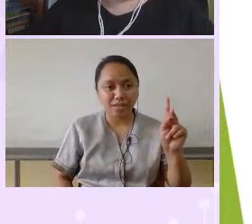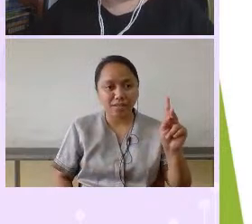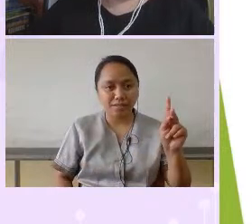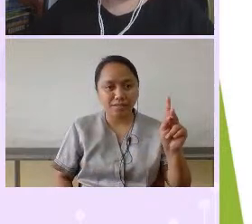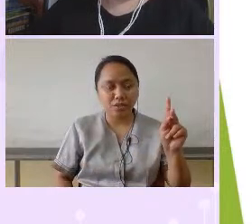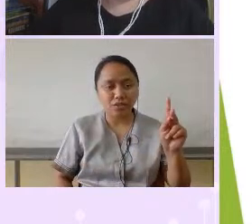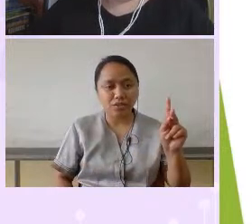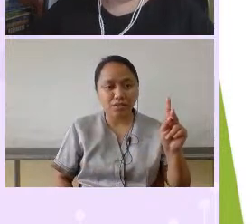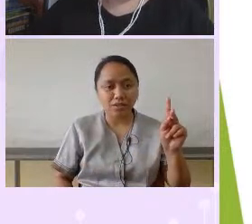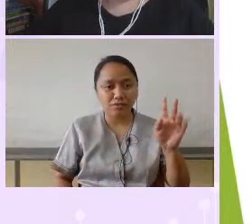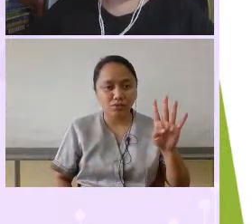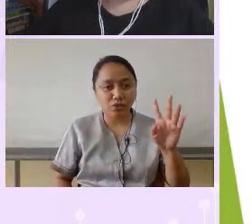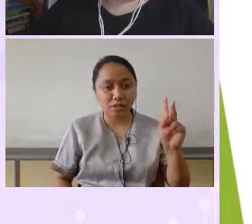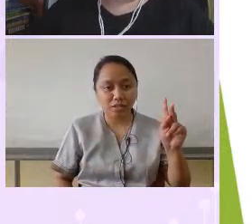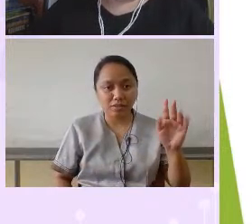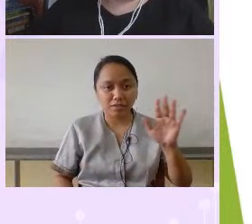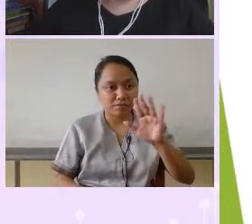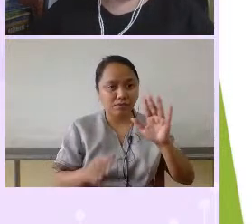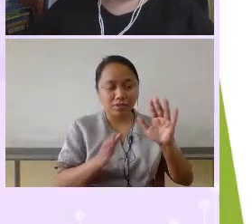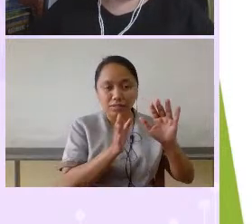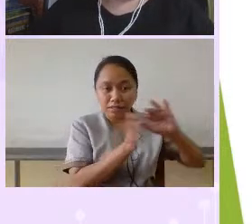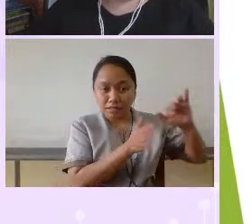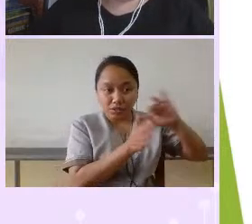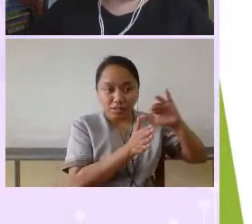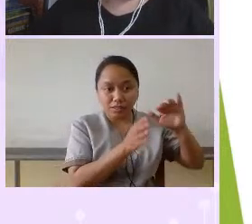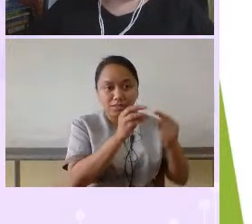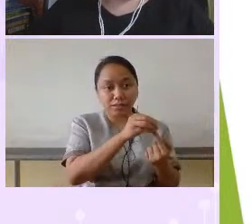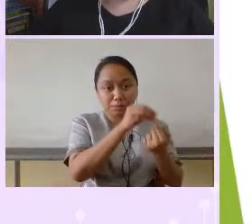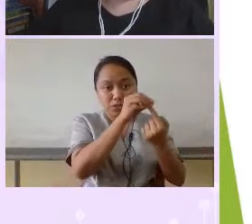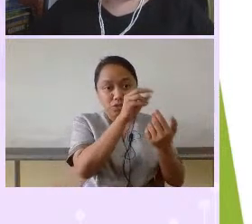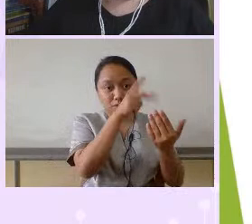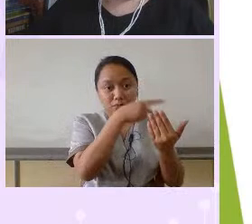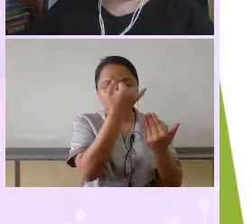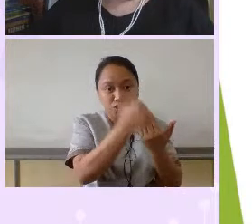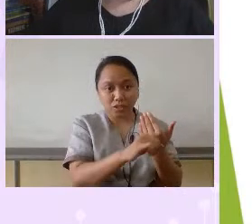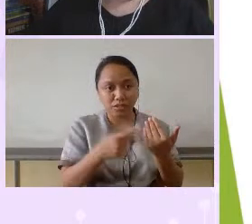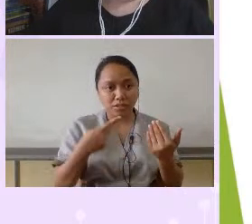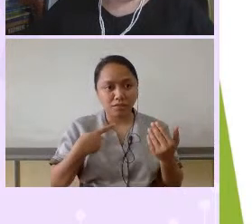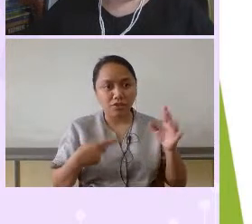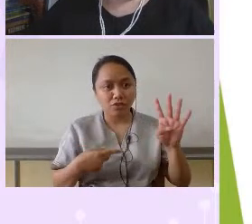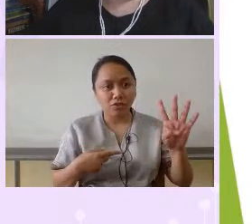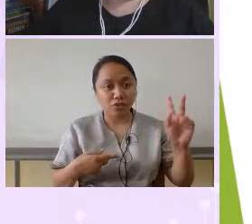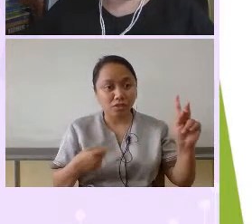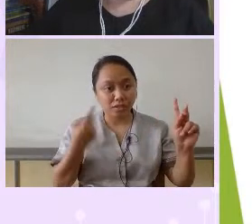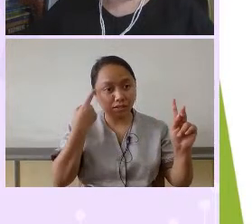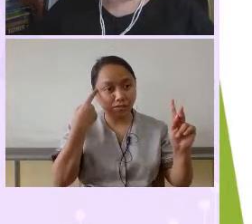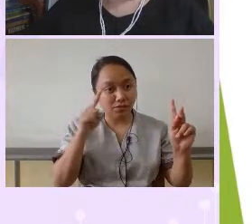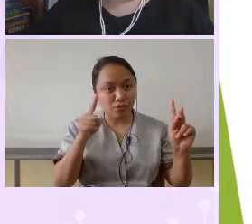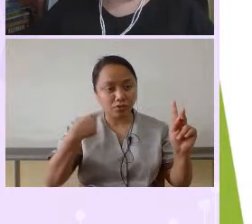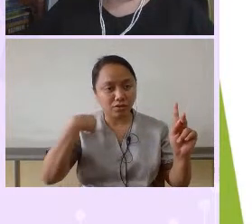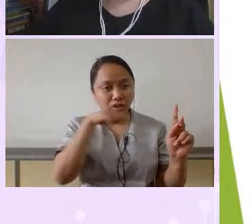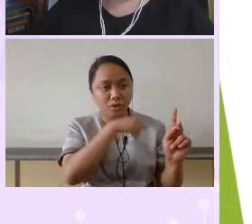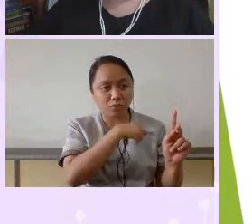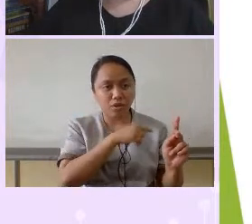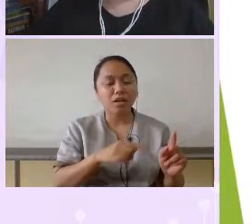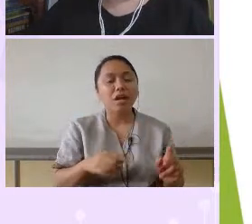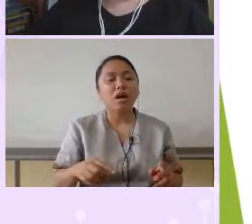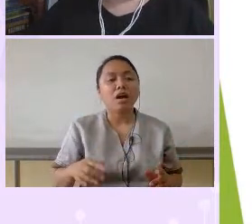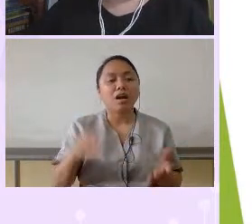people. Kabuhayan, pangkaunlaraan para sa ating kababayang